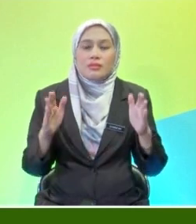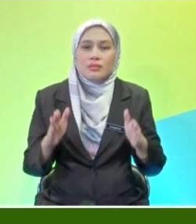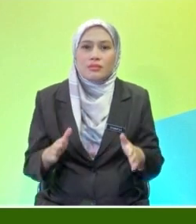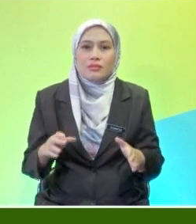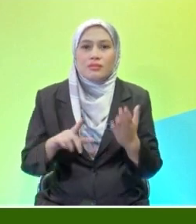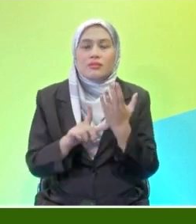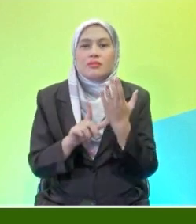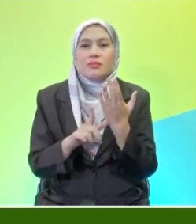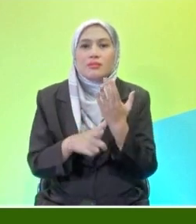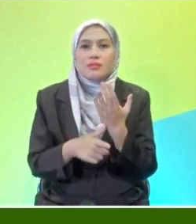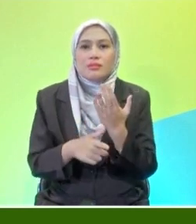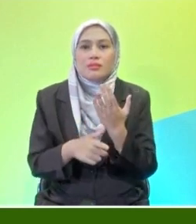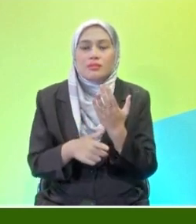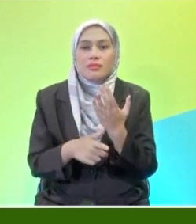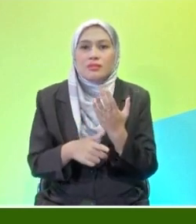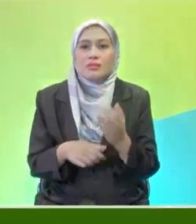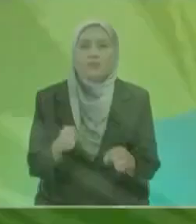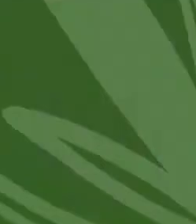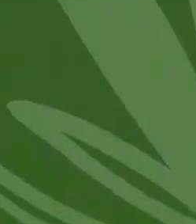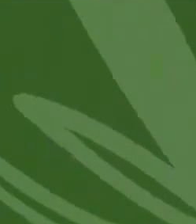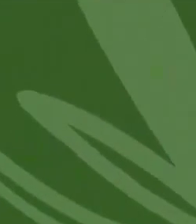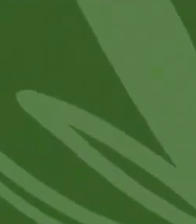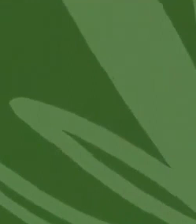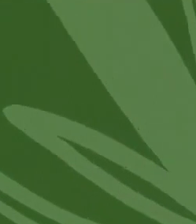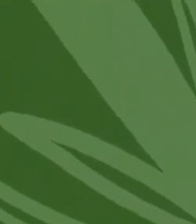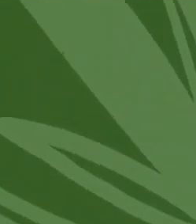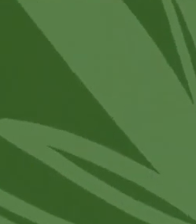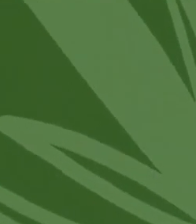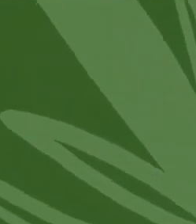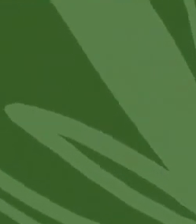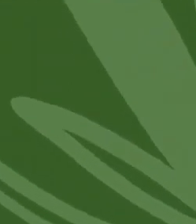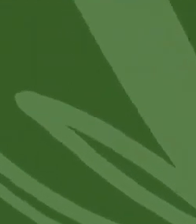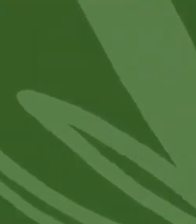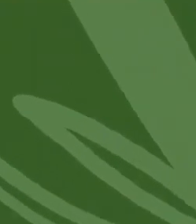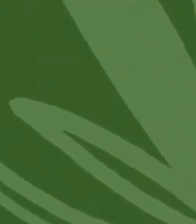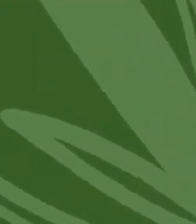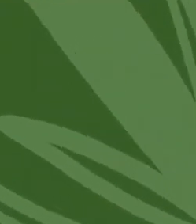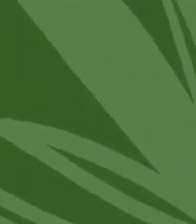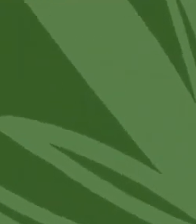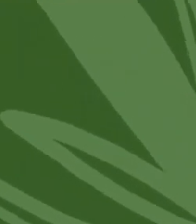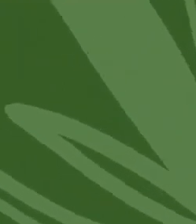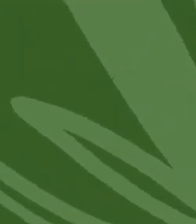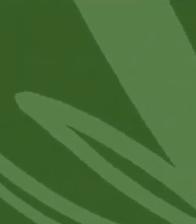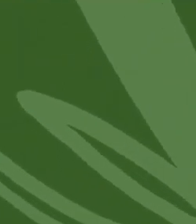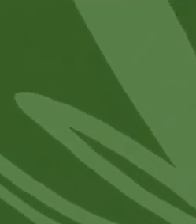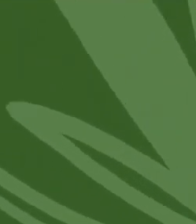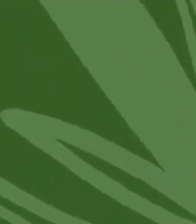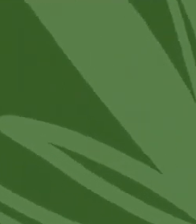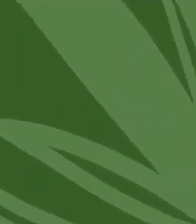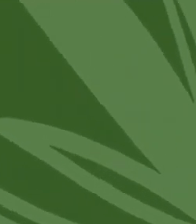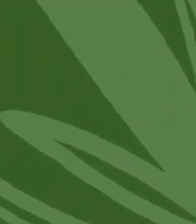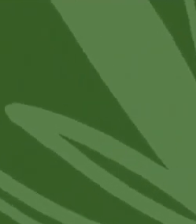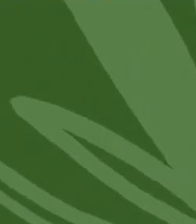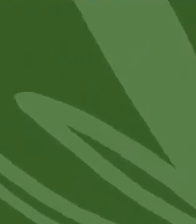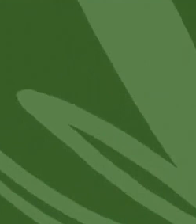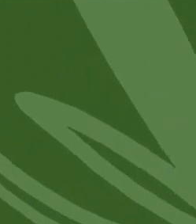hasil hutan menjadi rezeki. Ya, baguslah Mia. Okey, lepas ni cikgu bintang eh. Cikgu bagi baca dulu semua. Okey. Okey, rangkap